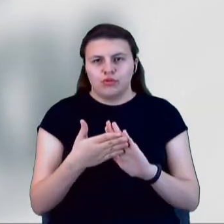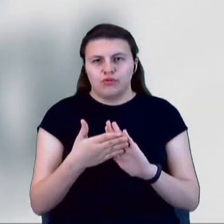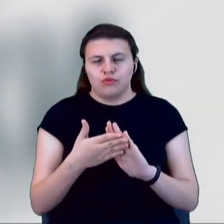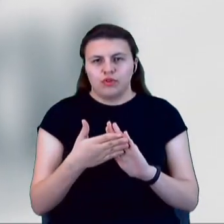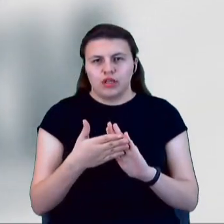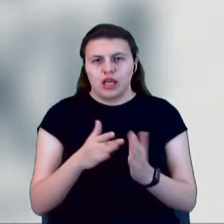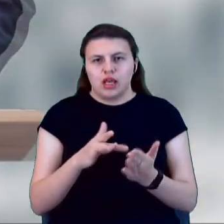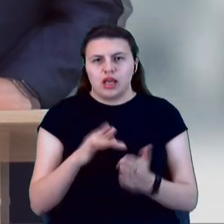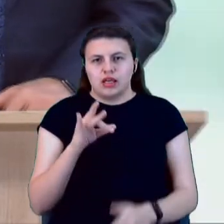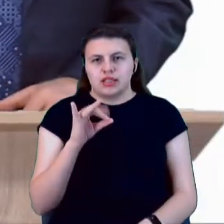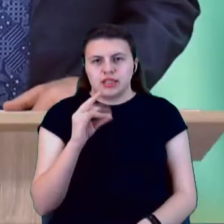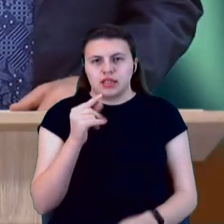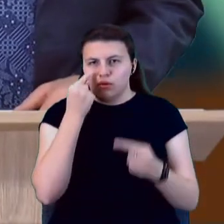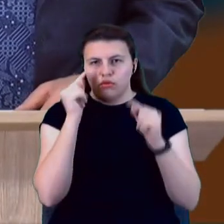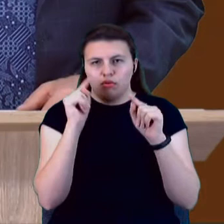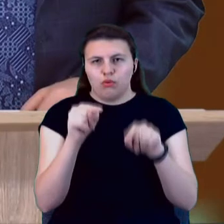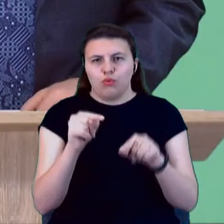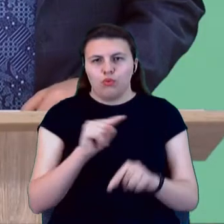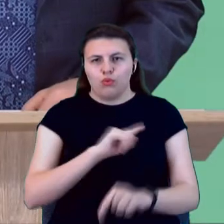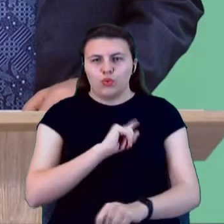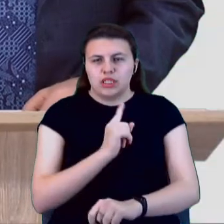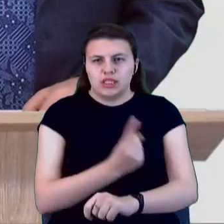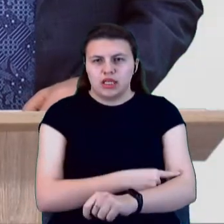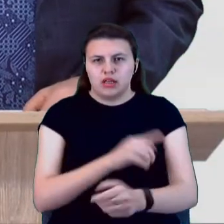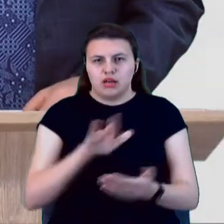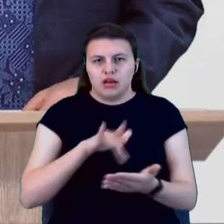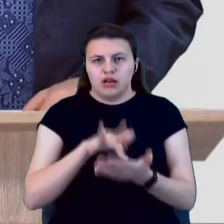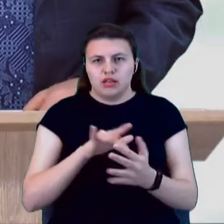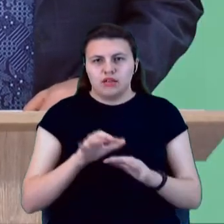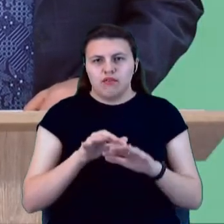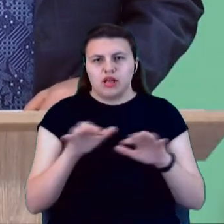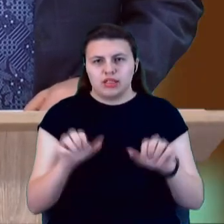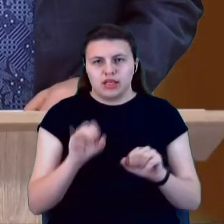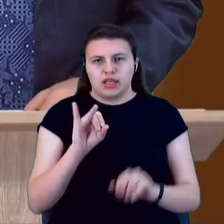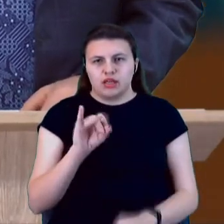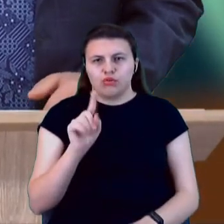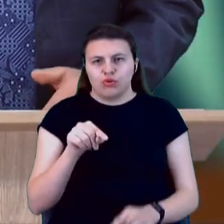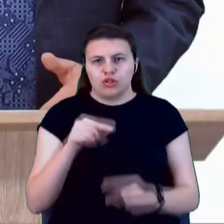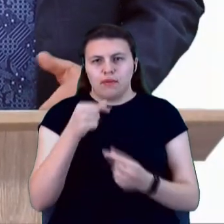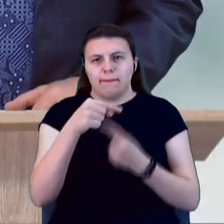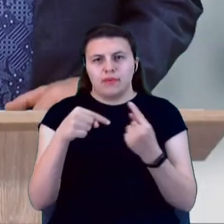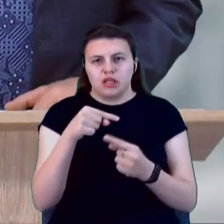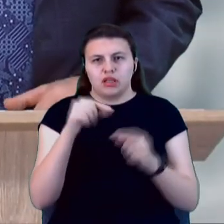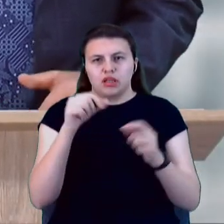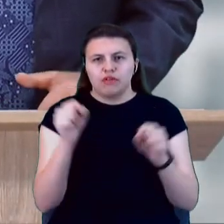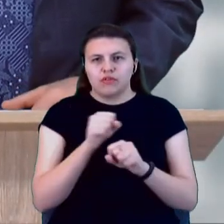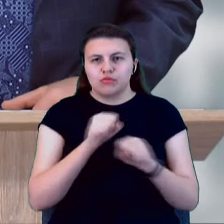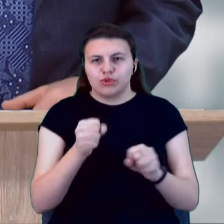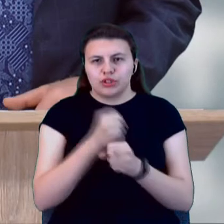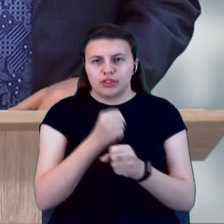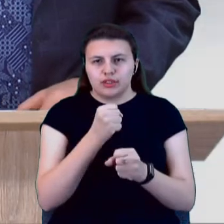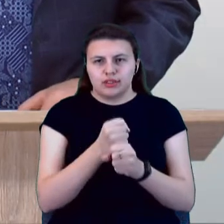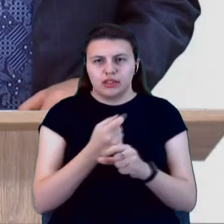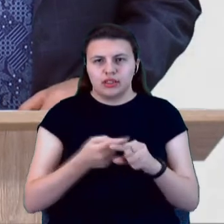централизации усилий как городских властей, так и бизнеса. То есть, наверное, невозможно сделать это, так сказать,